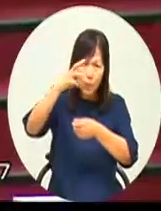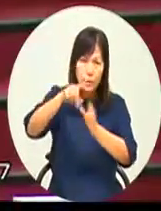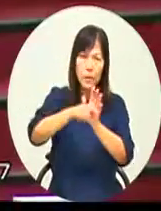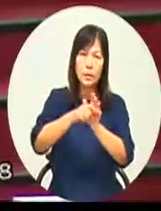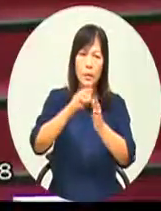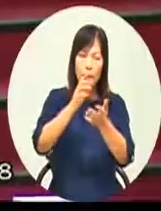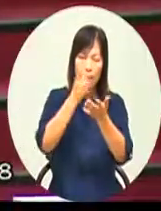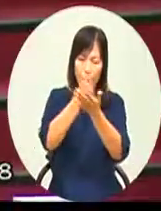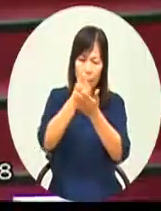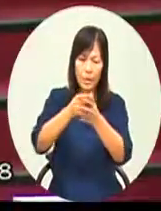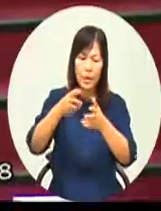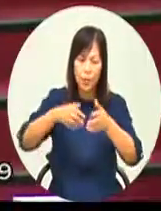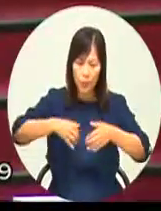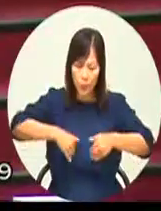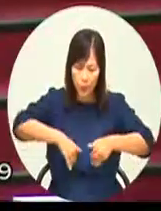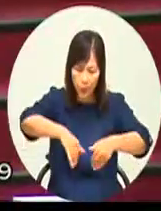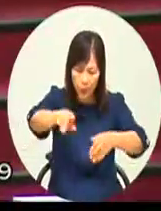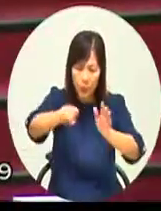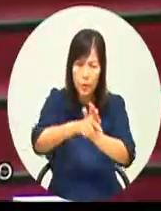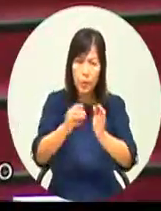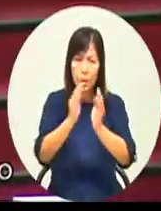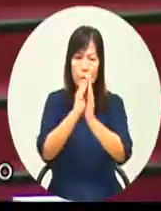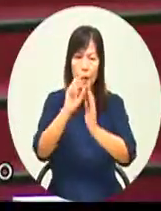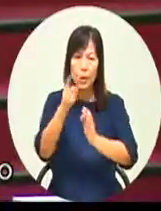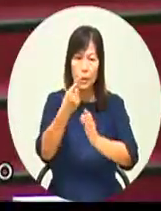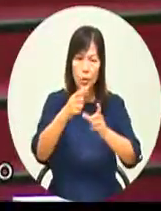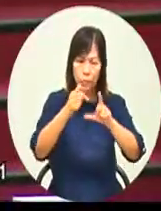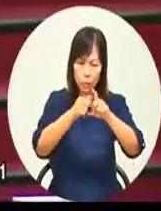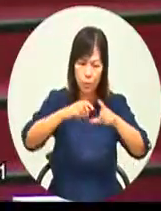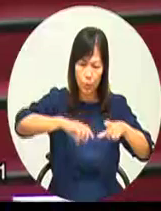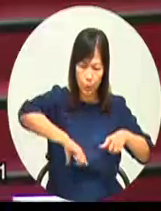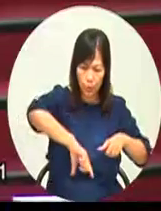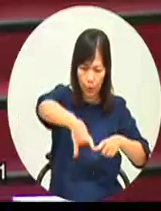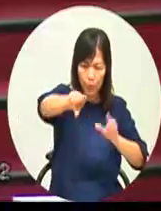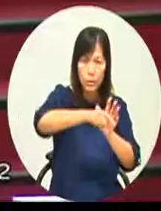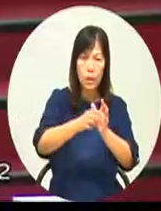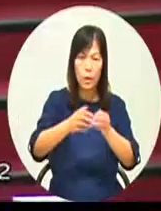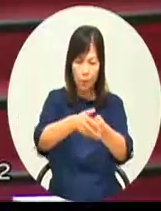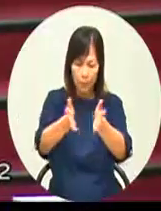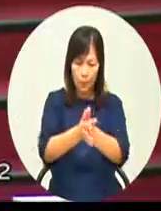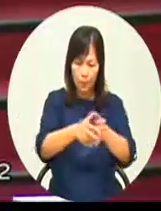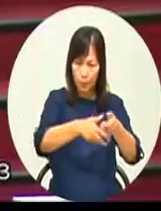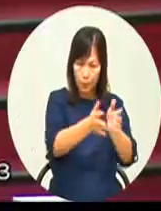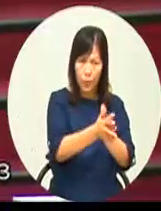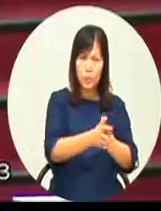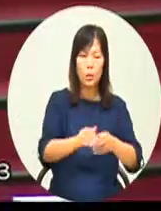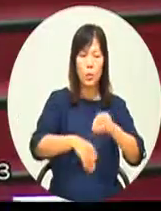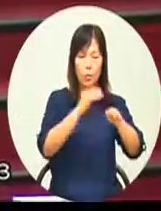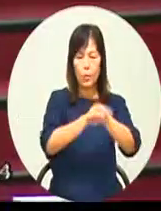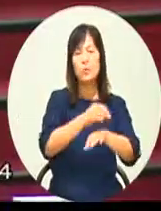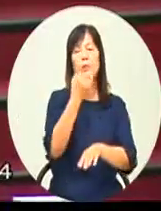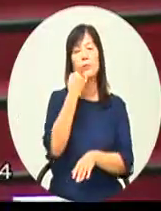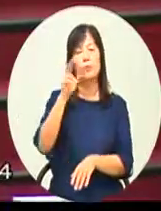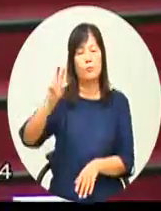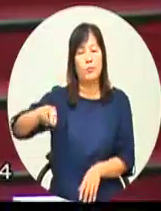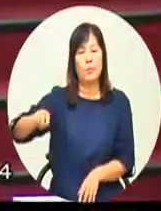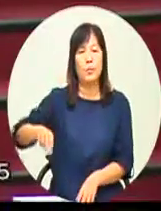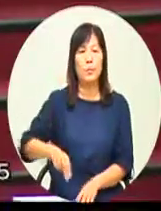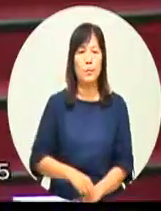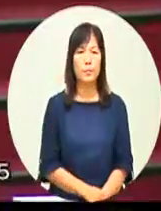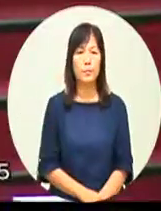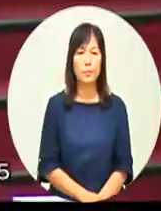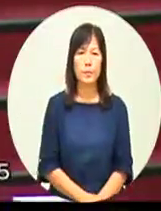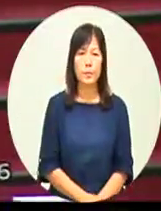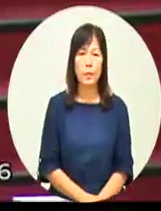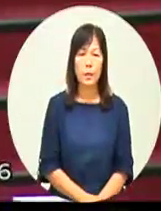整个沿线桃园区整个沿线的部落啊，就可以完成开发